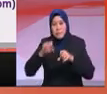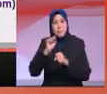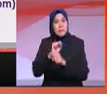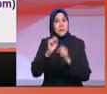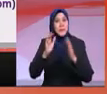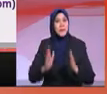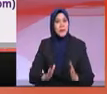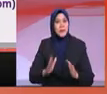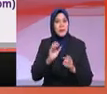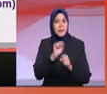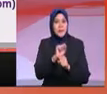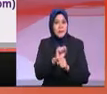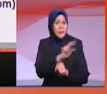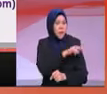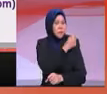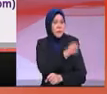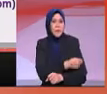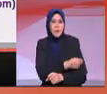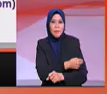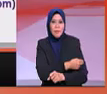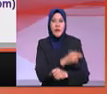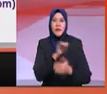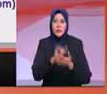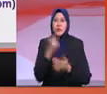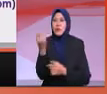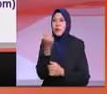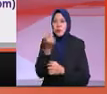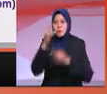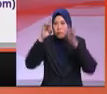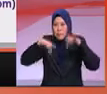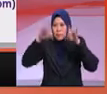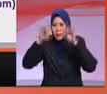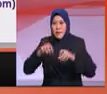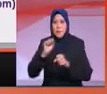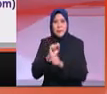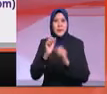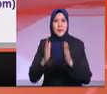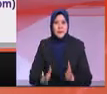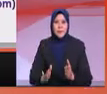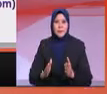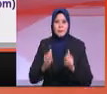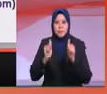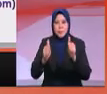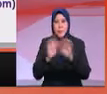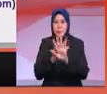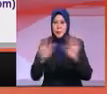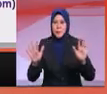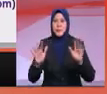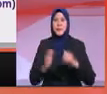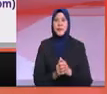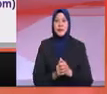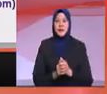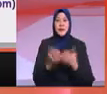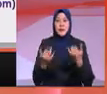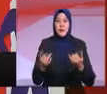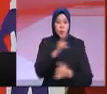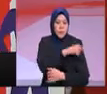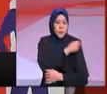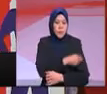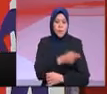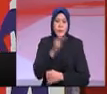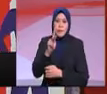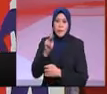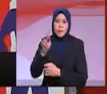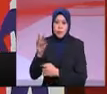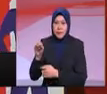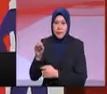petugas-petugas di hospital. Yang ini kita jalankan, sentiasa kita jalankan. Dan juga sekarang ini di hospital Kementerian Kesihatan dan